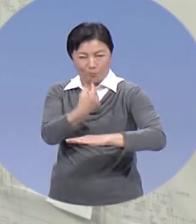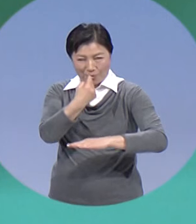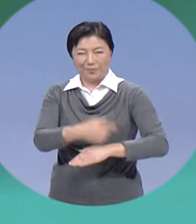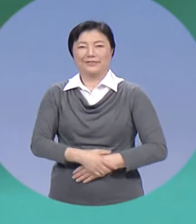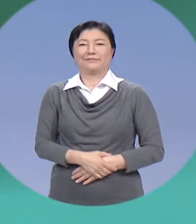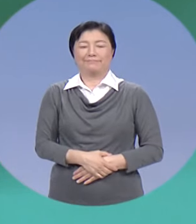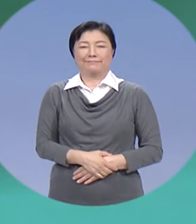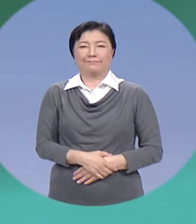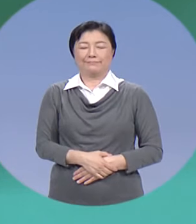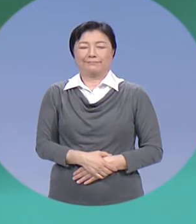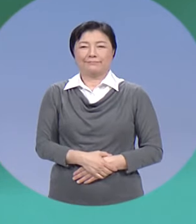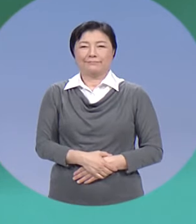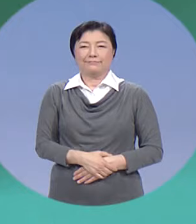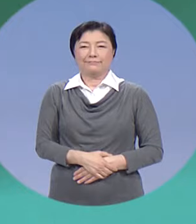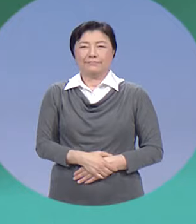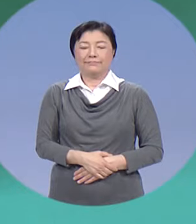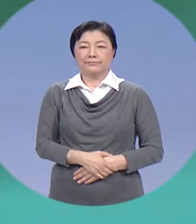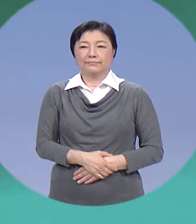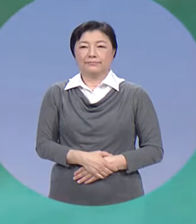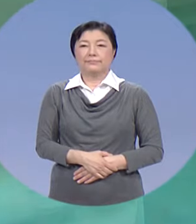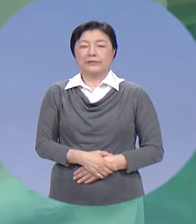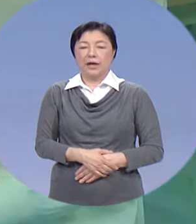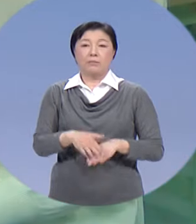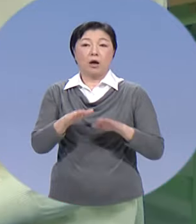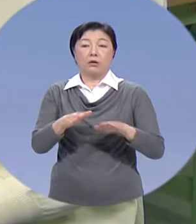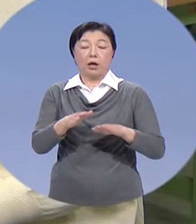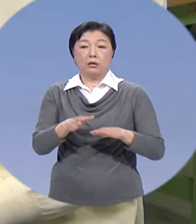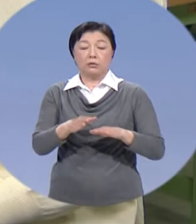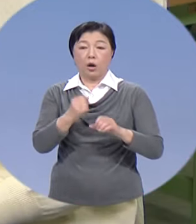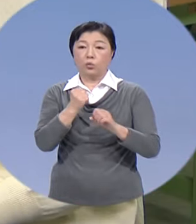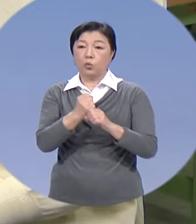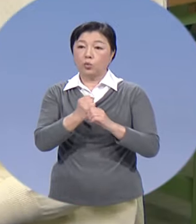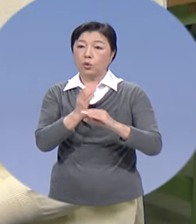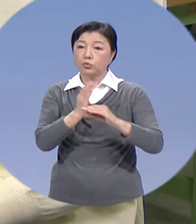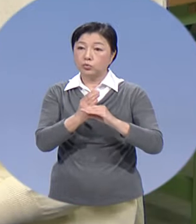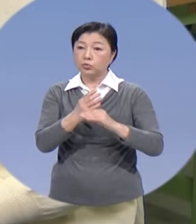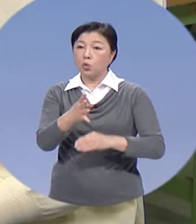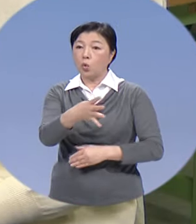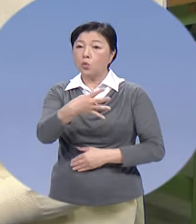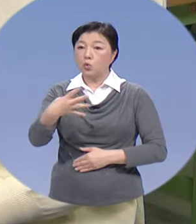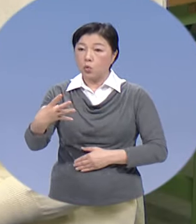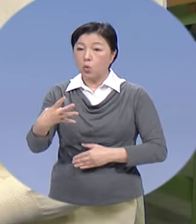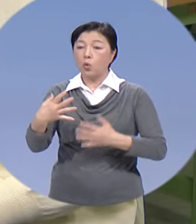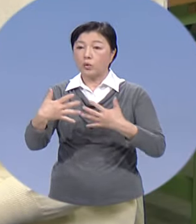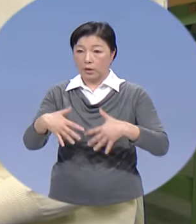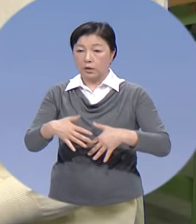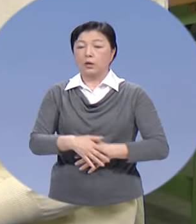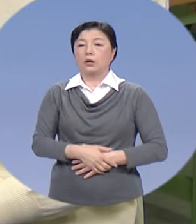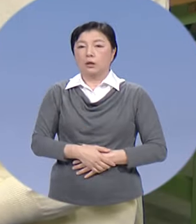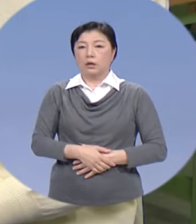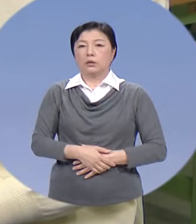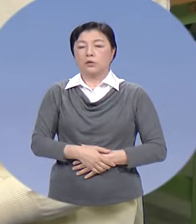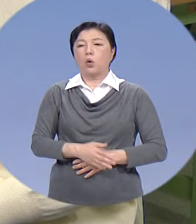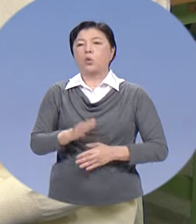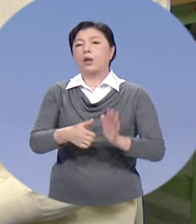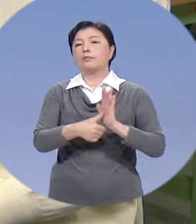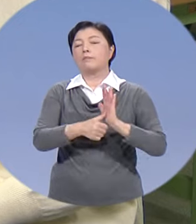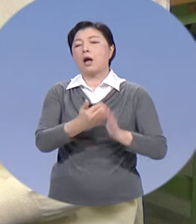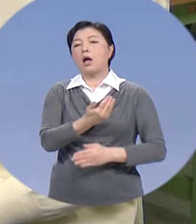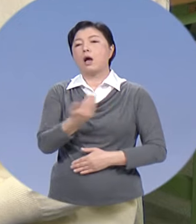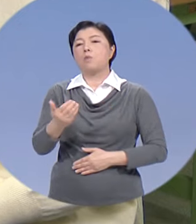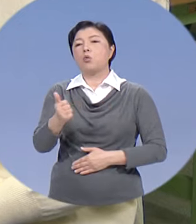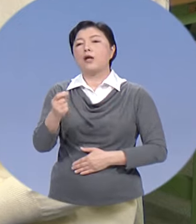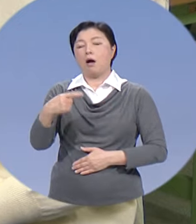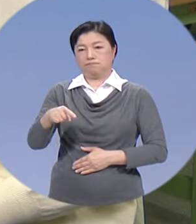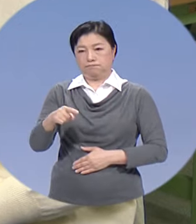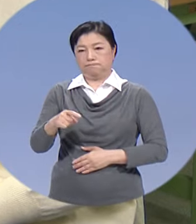。 それが現在制作中の4号機ですね。 はい、これが、ボタンといって、カメラと